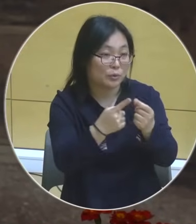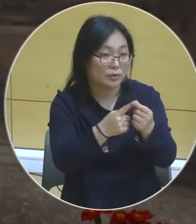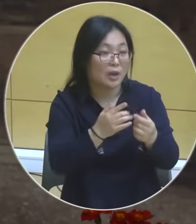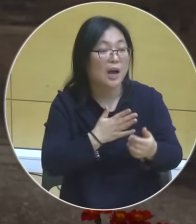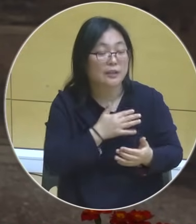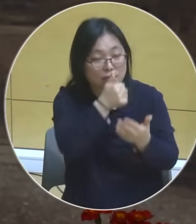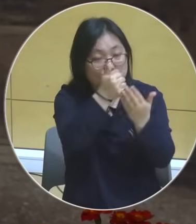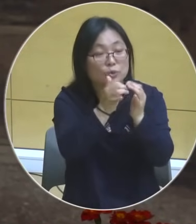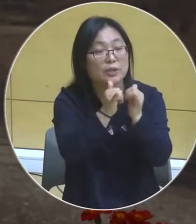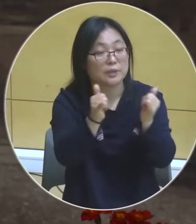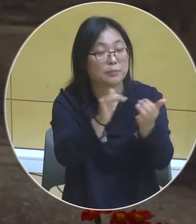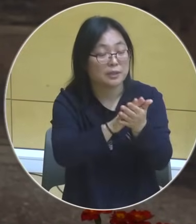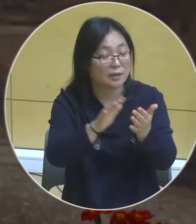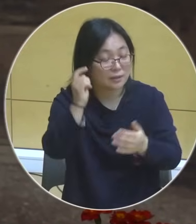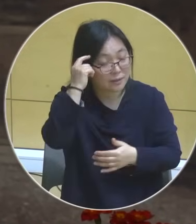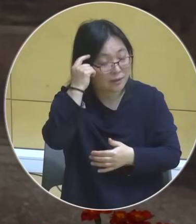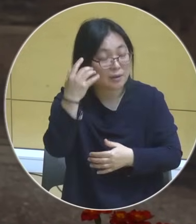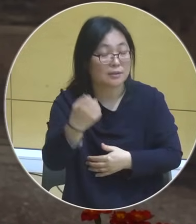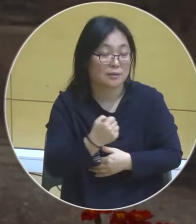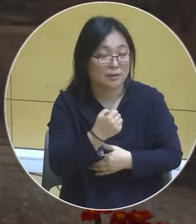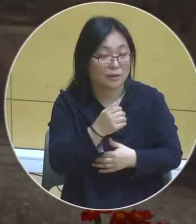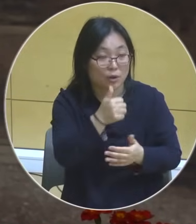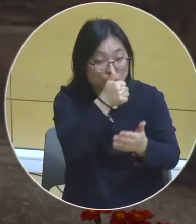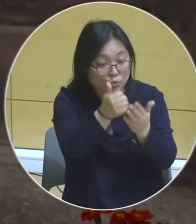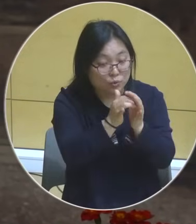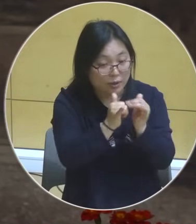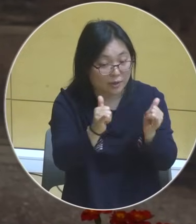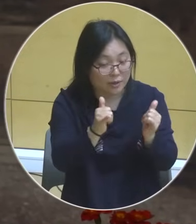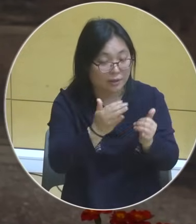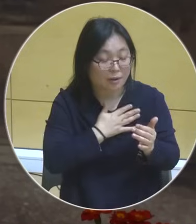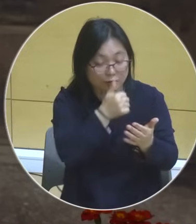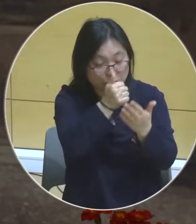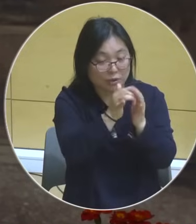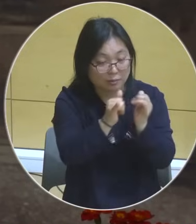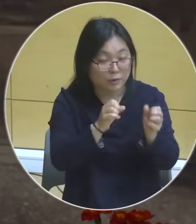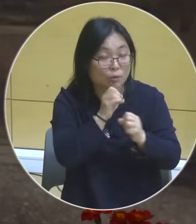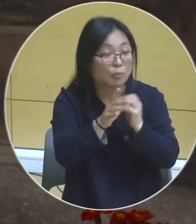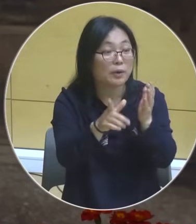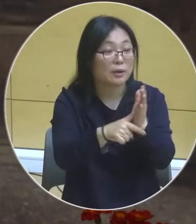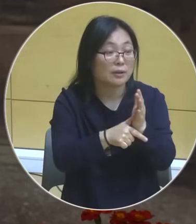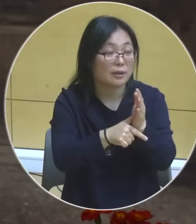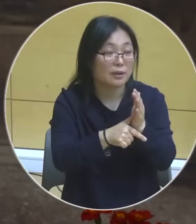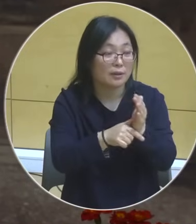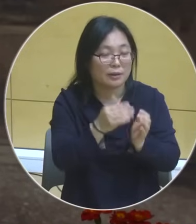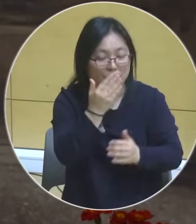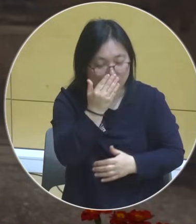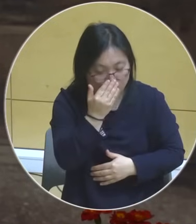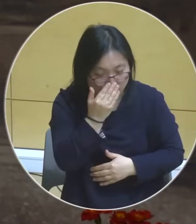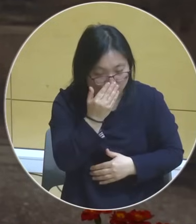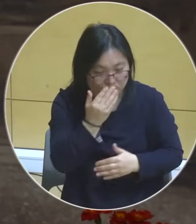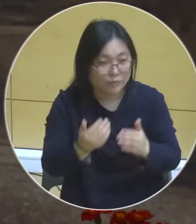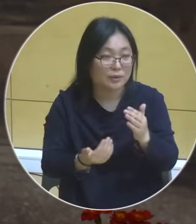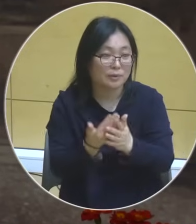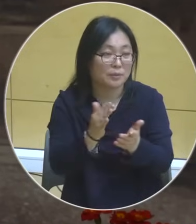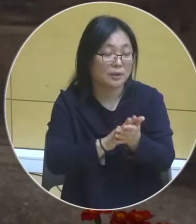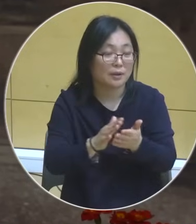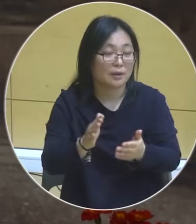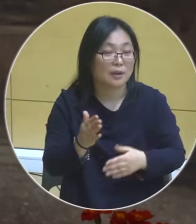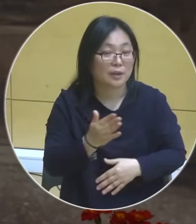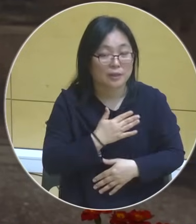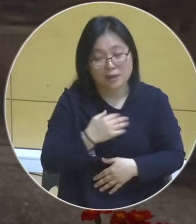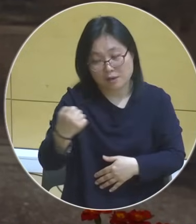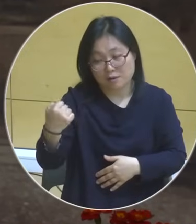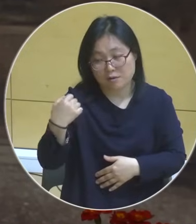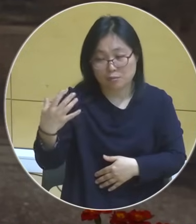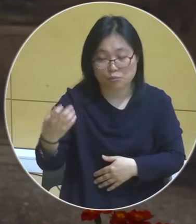아닐까요? 죄인의식에서 나타나는 것은 겸손입니다. 어떤 죄인의식일까요? 우리 힘으로는